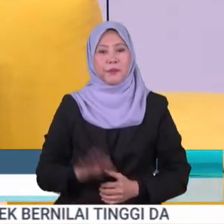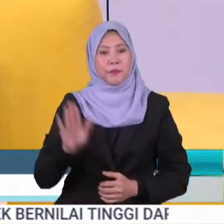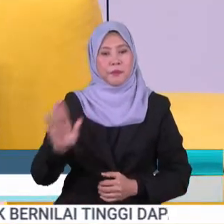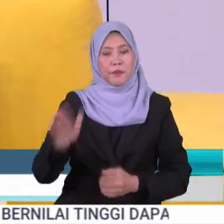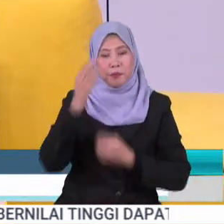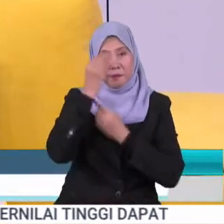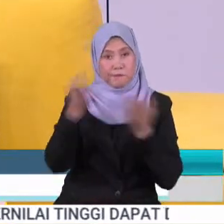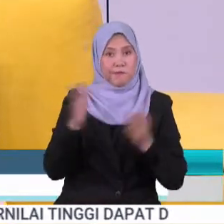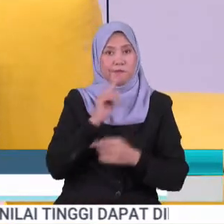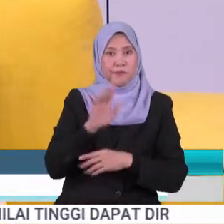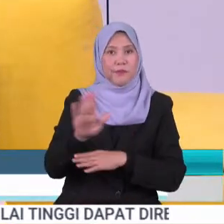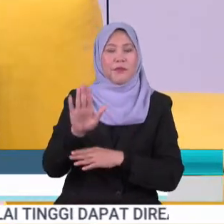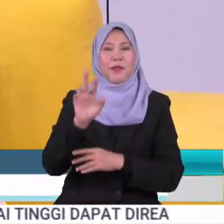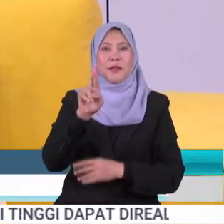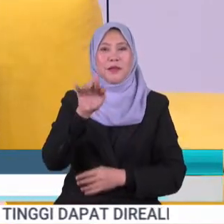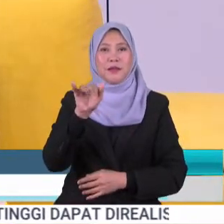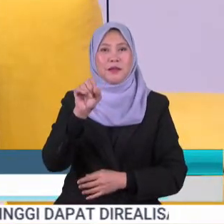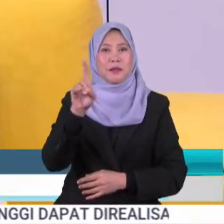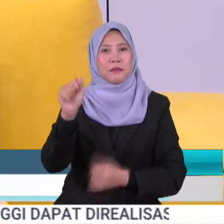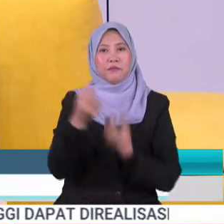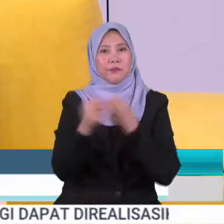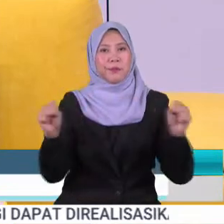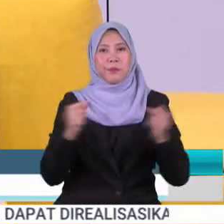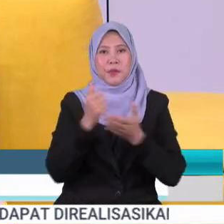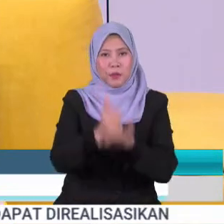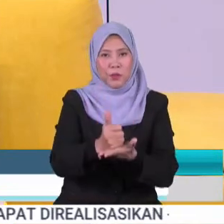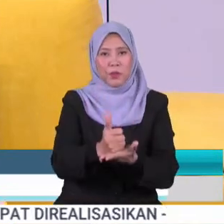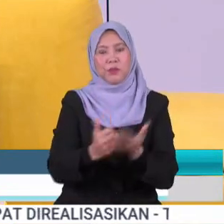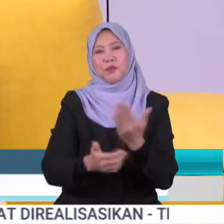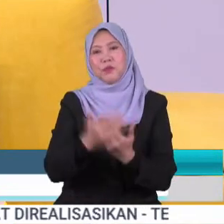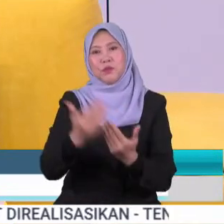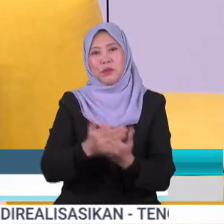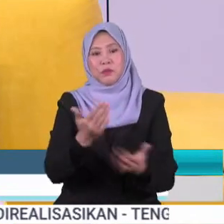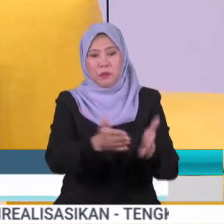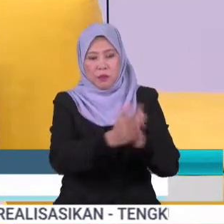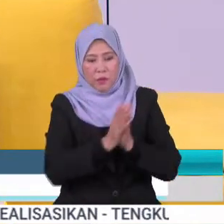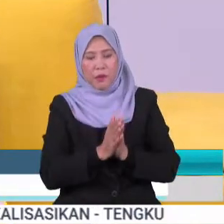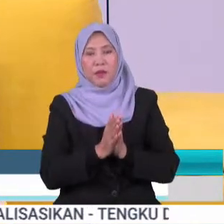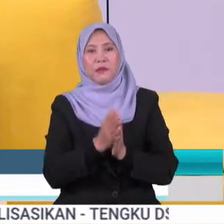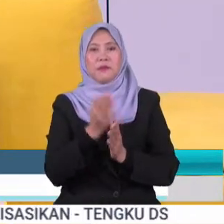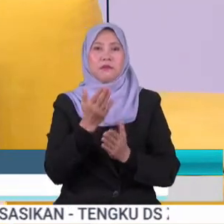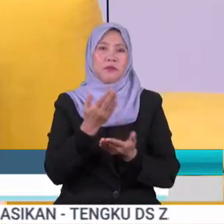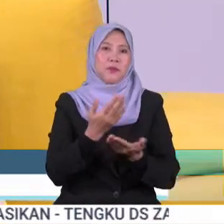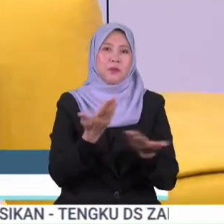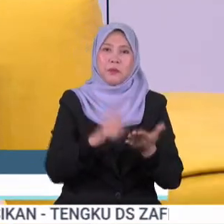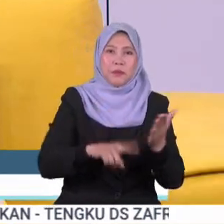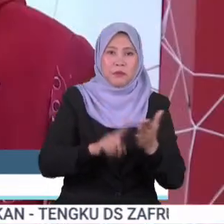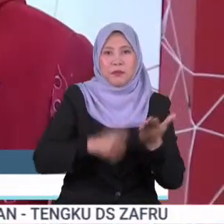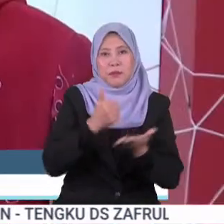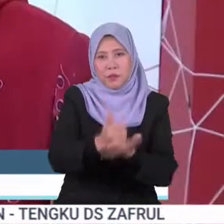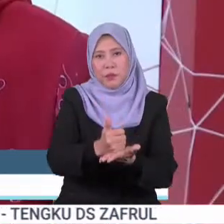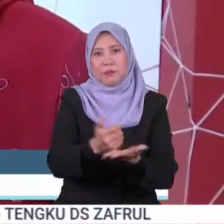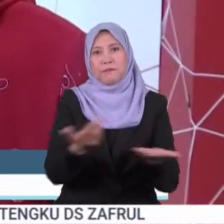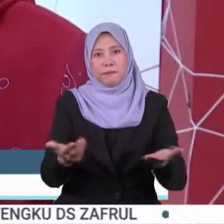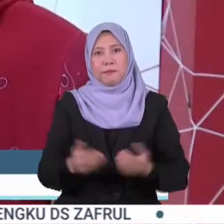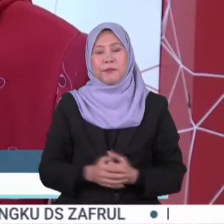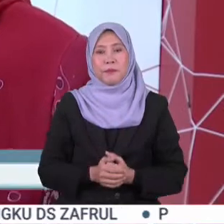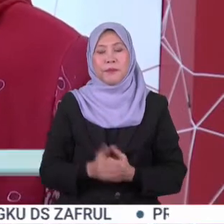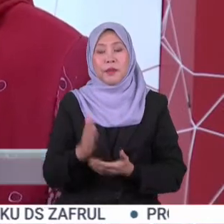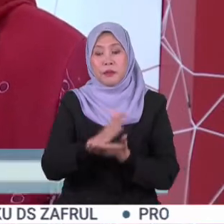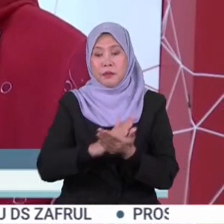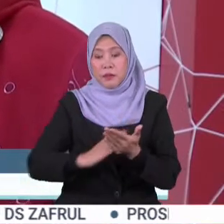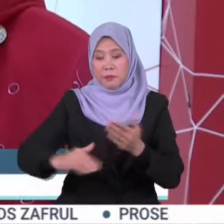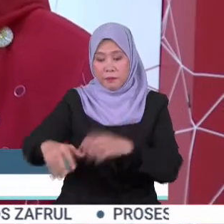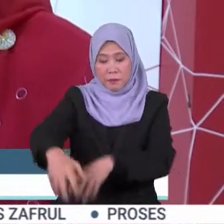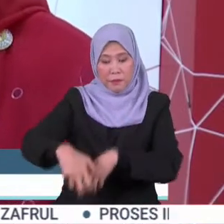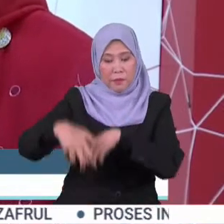Beliau turut memberi jaminan Rizda sedia membantu serta memudahkan permohonan insentif berkenaan. Ada setengah